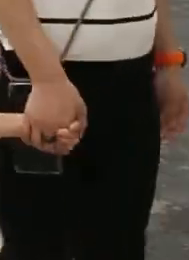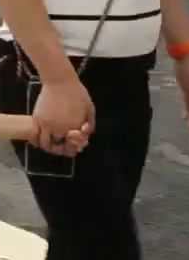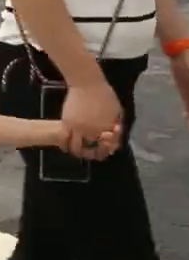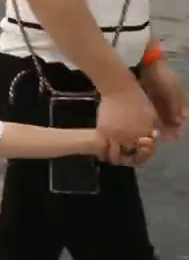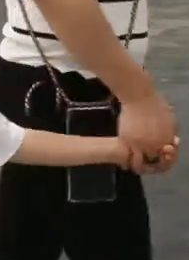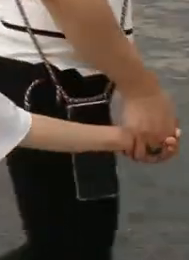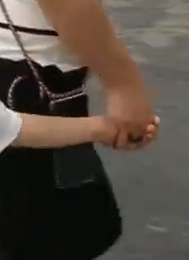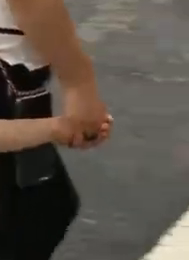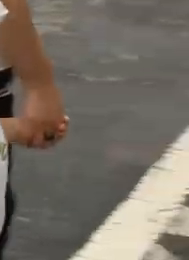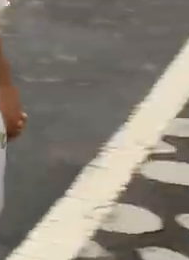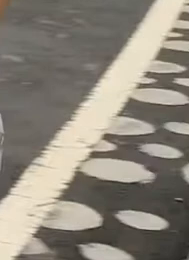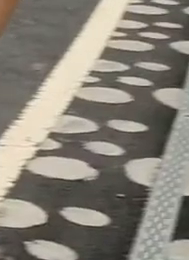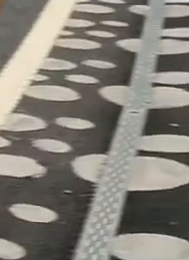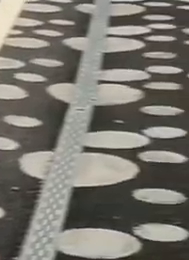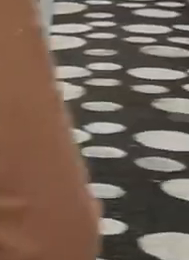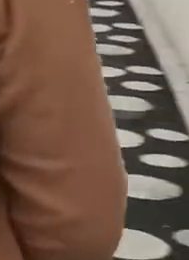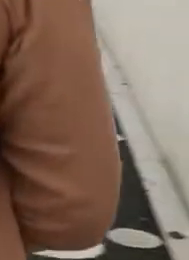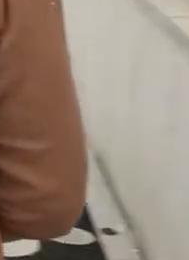잘했어.